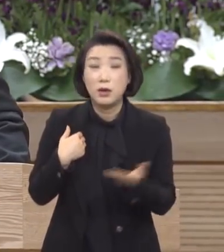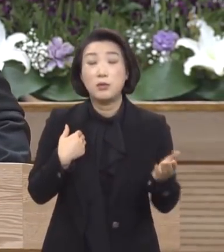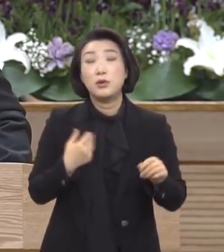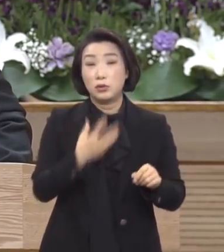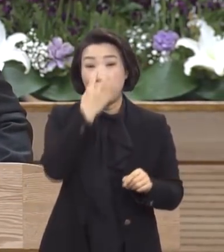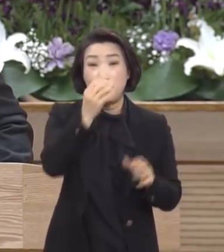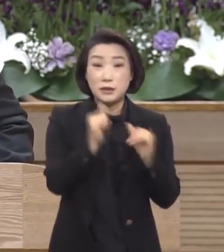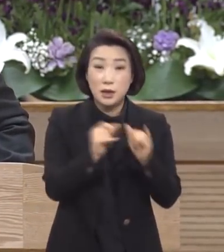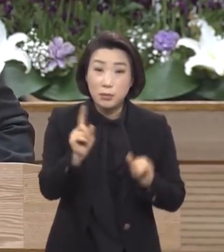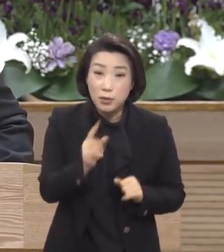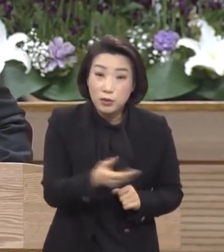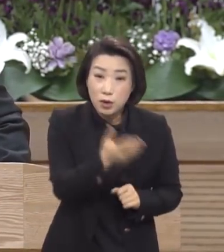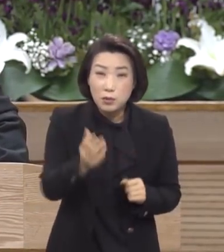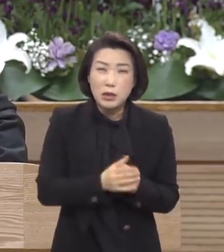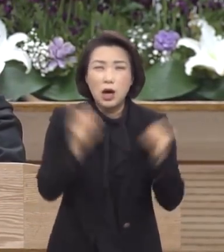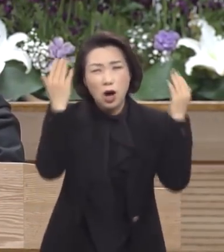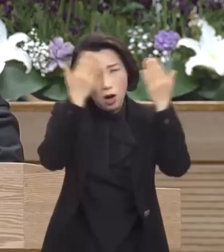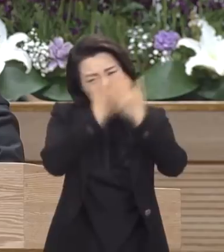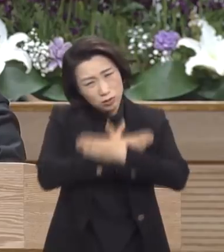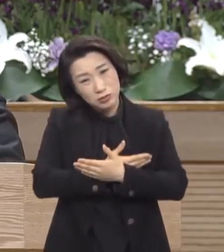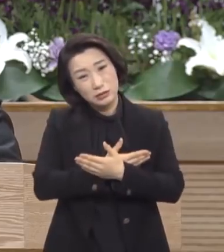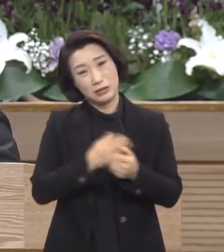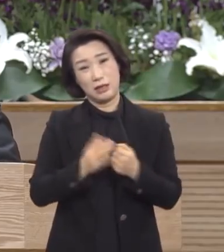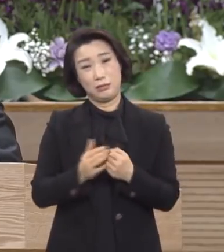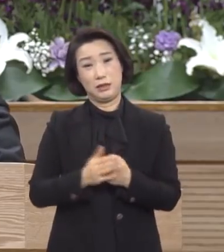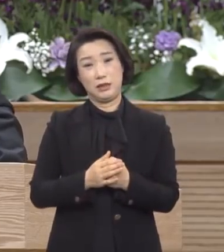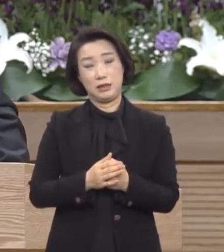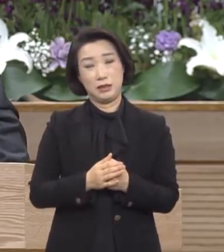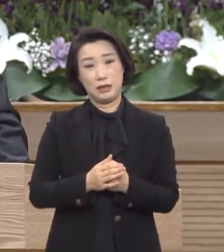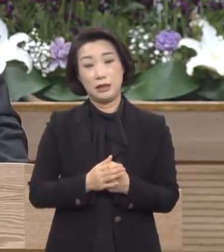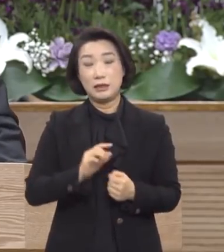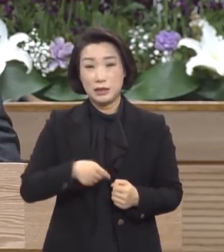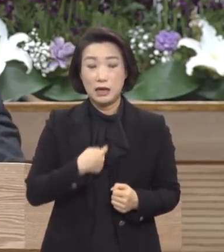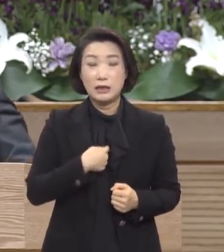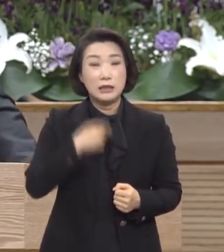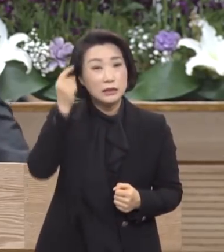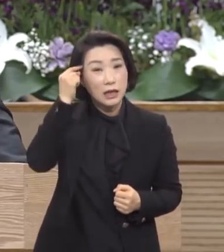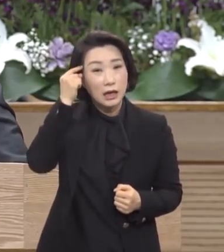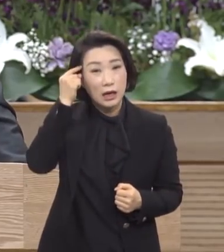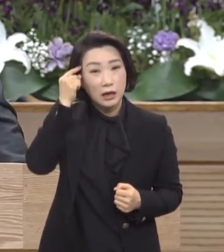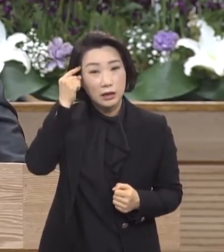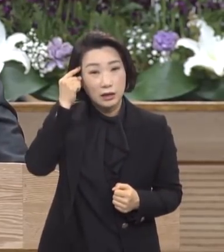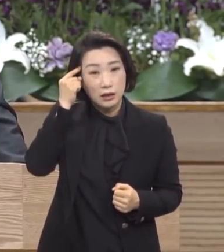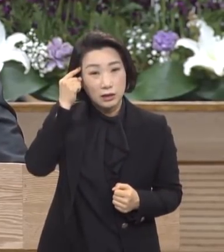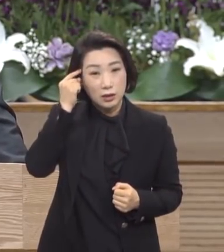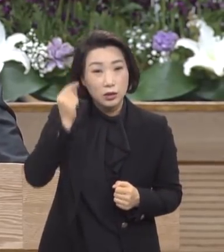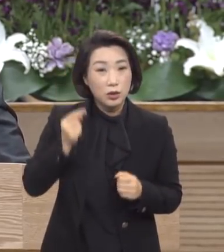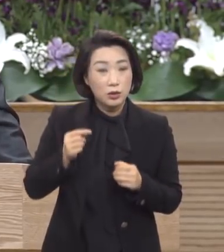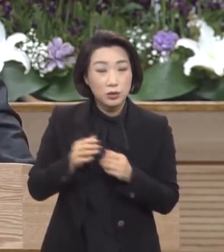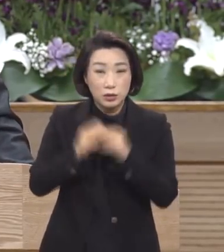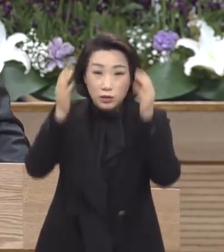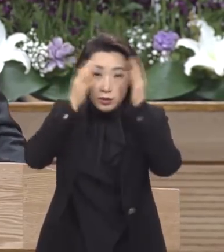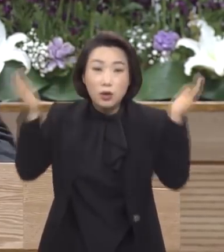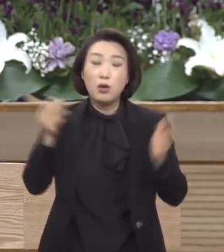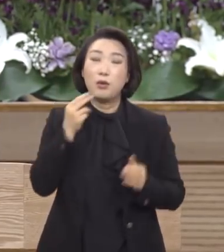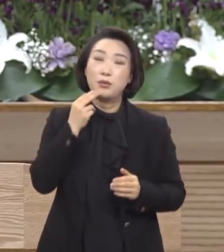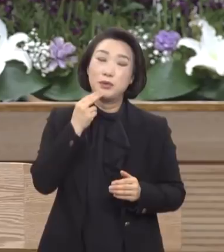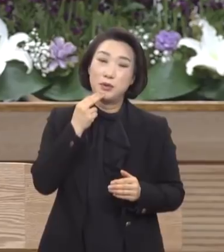교만한 자는 깜깜하게 어두워서 자기 이상 다른 생각을 하려고 하지